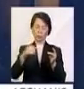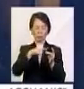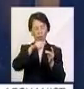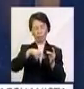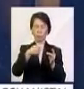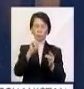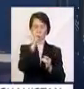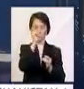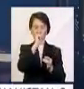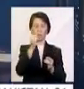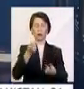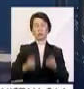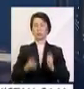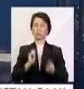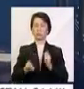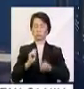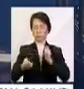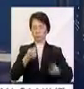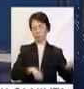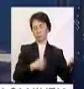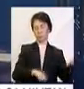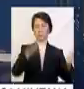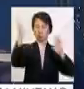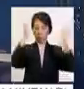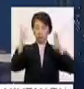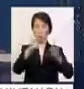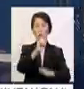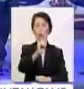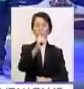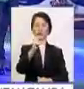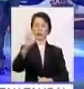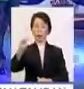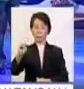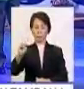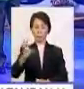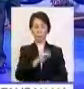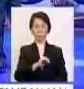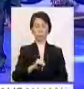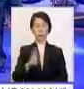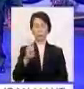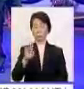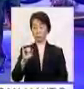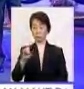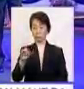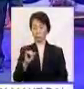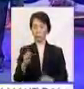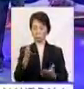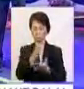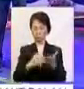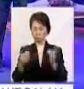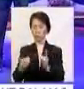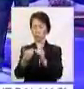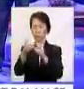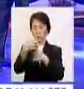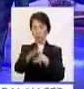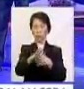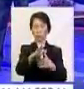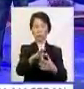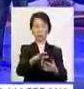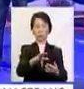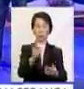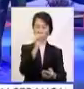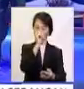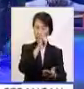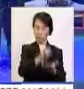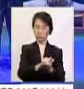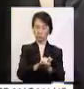persembahan diiringi Orkestra Tradisional Malaysia OTM. Pidiva sempat menemui sebahagian penyanyi selepas konsert legenda itu.